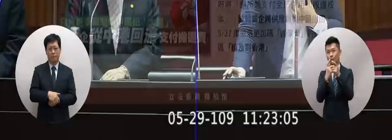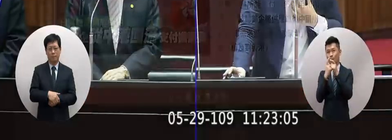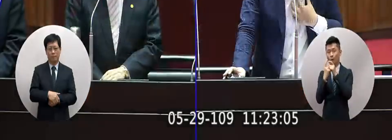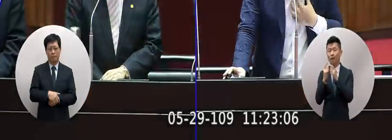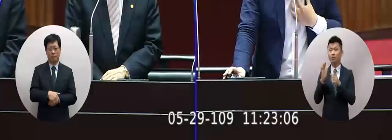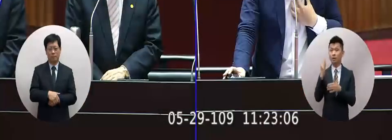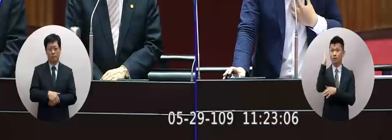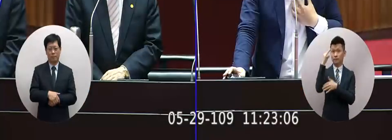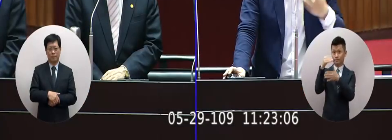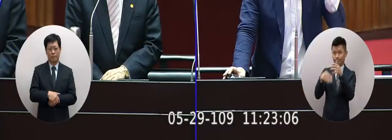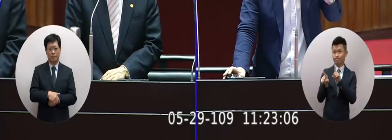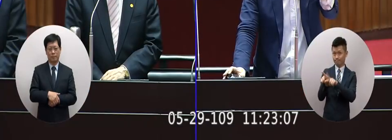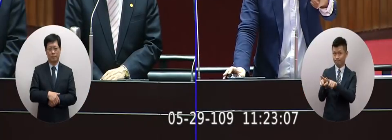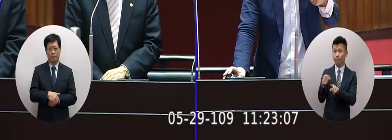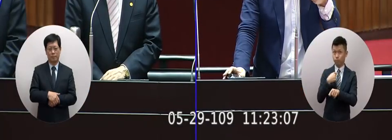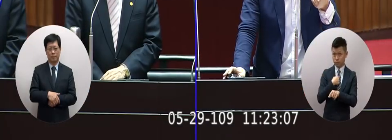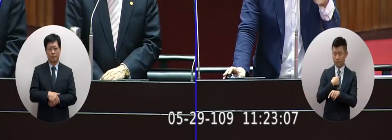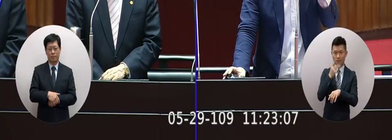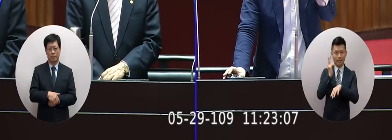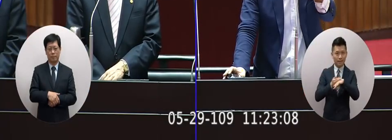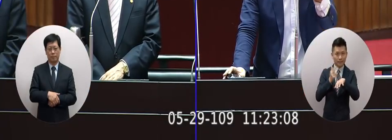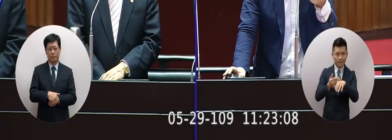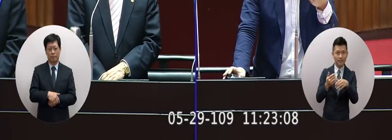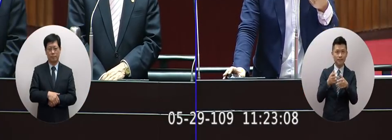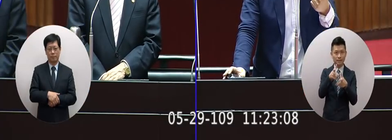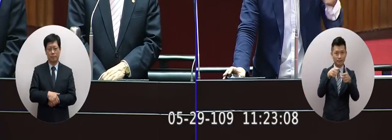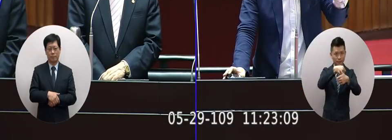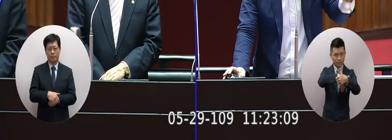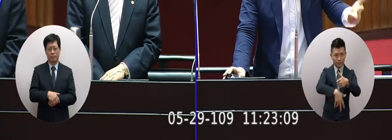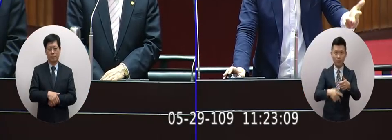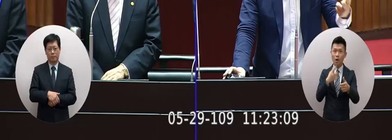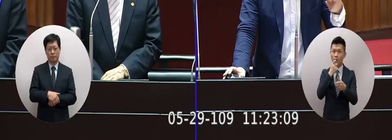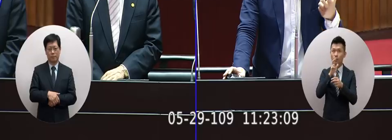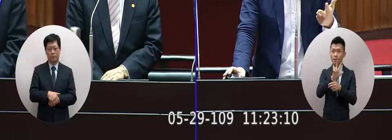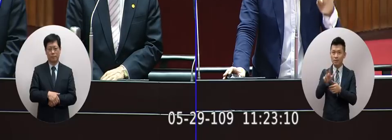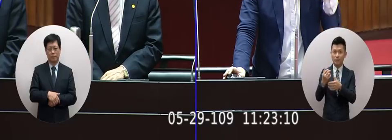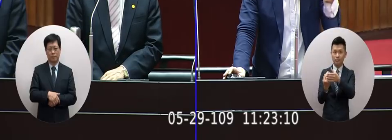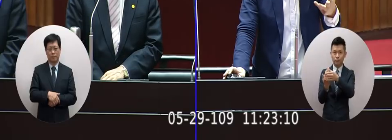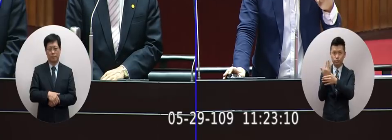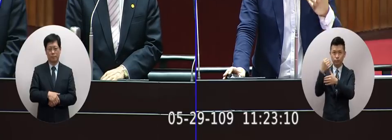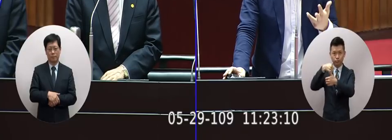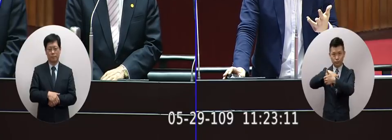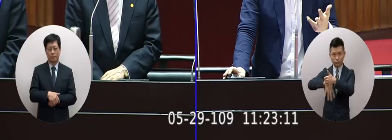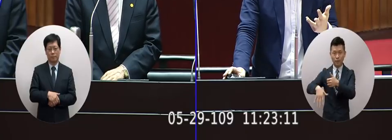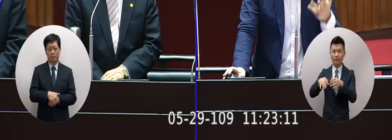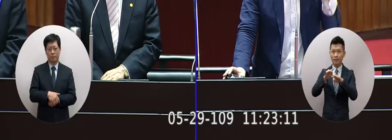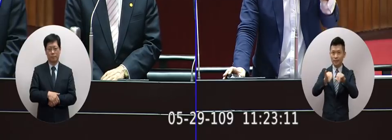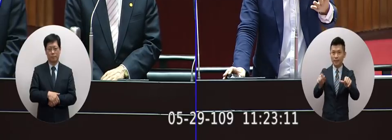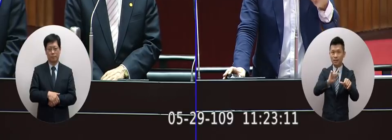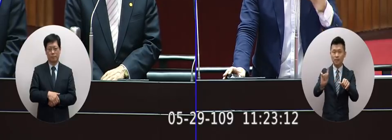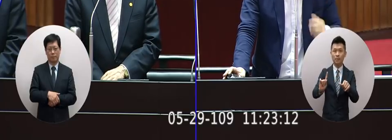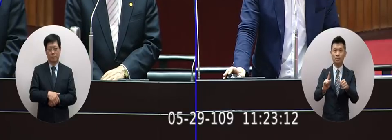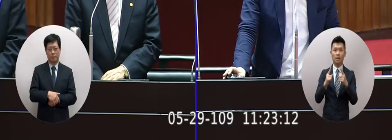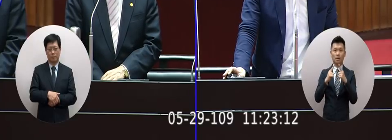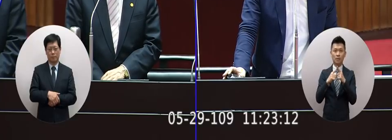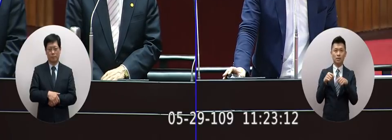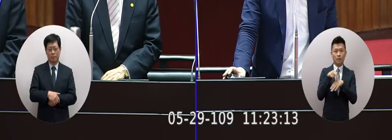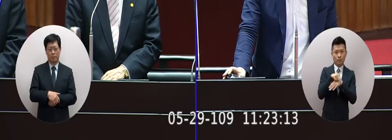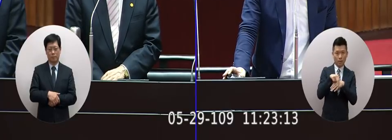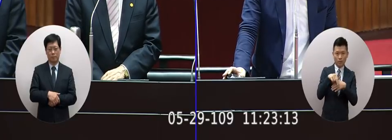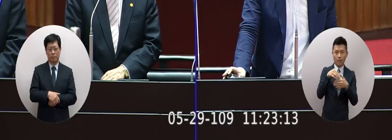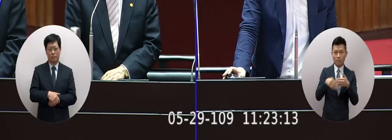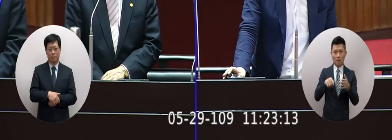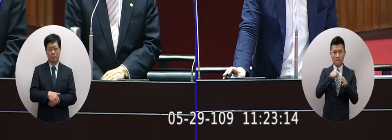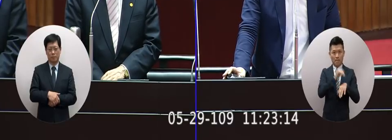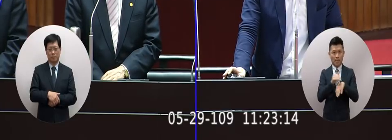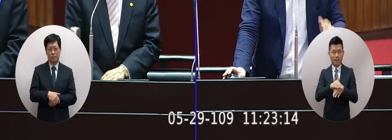你要照政府的规矩啊，包括你的科技的产业、绿色的产业，啊用咱的好的土地啊，接受咱的能源政策啊，请咱好的人、